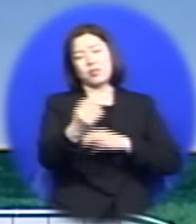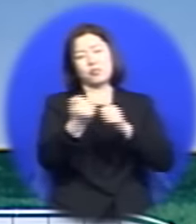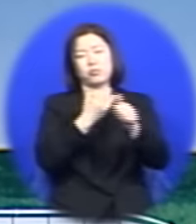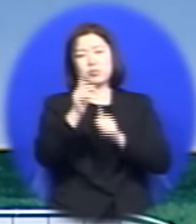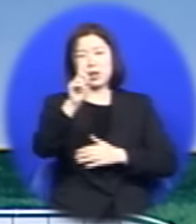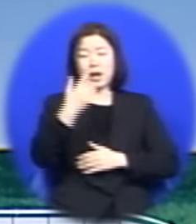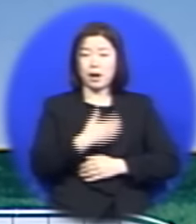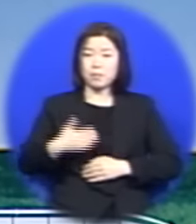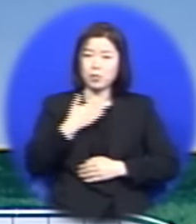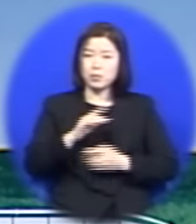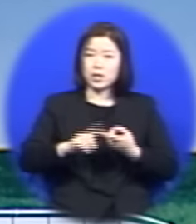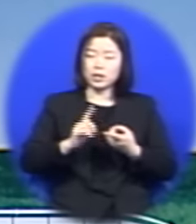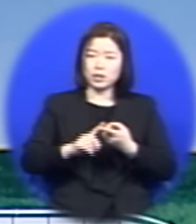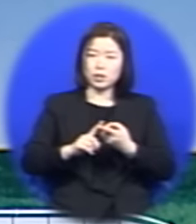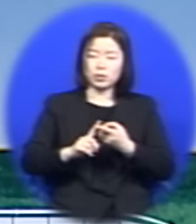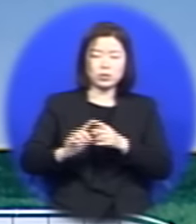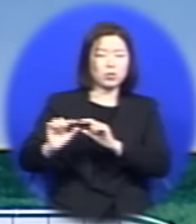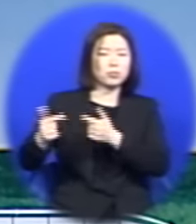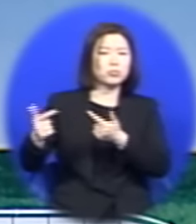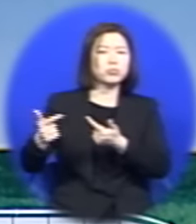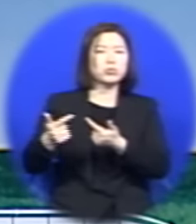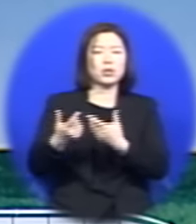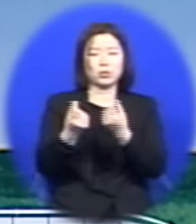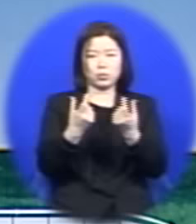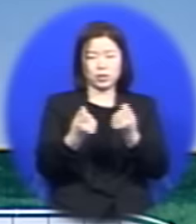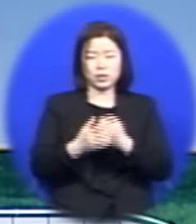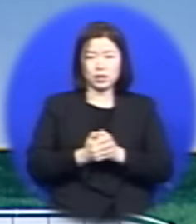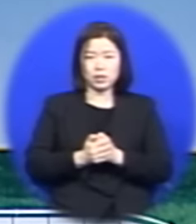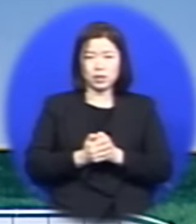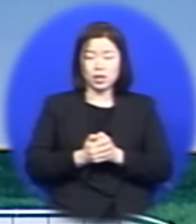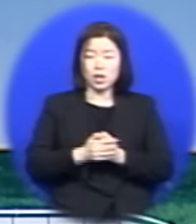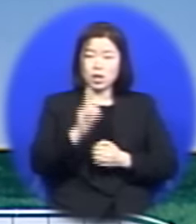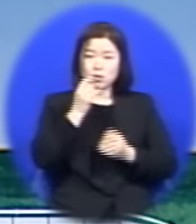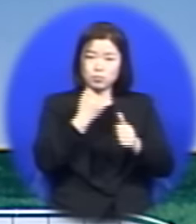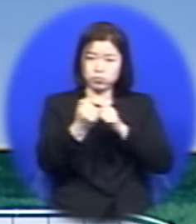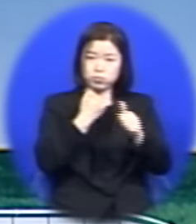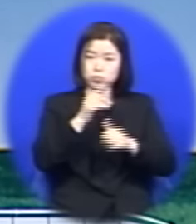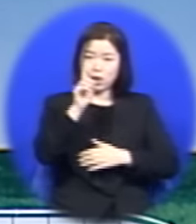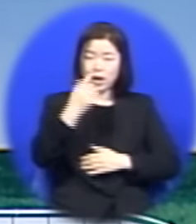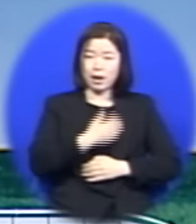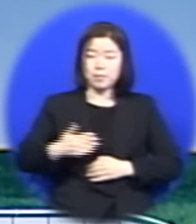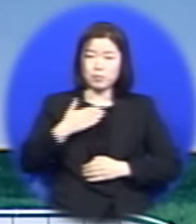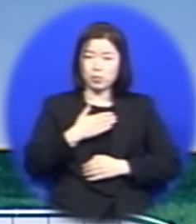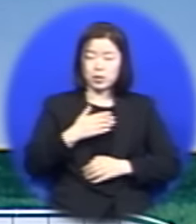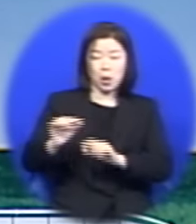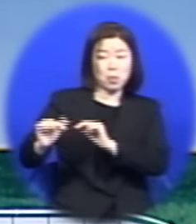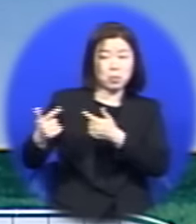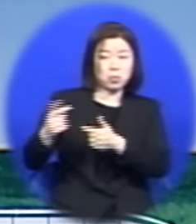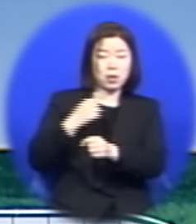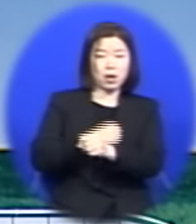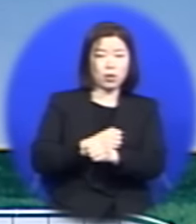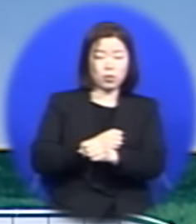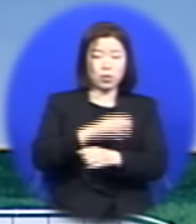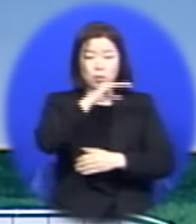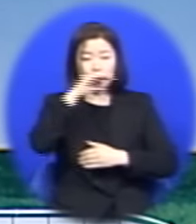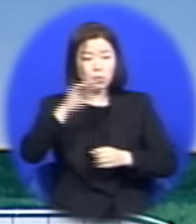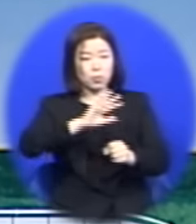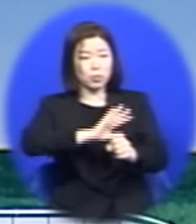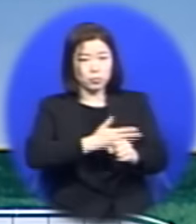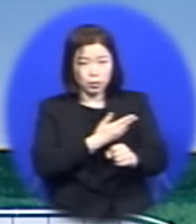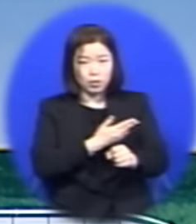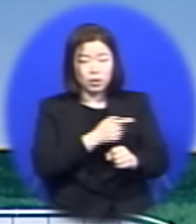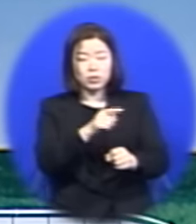한 몸이라는 것을 스스로 부인하는 겁니다. 부부가 한 몸인 것을 부인하면서 옳고 그른 것을 따지는 것은